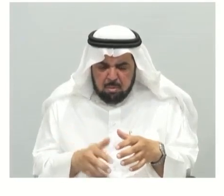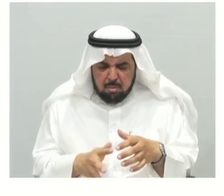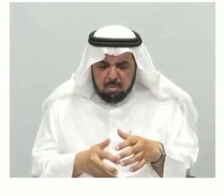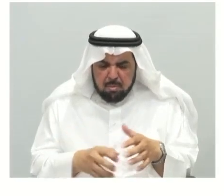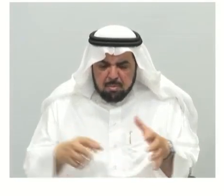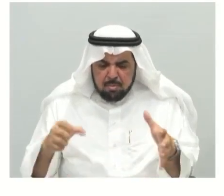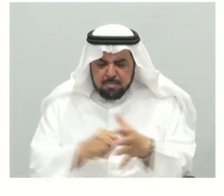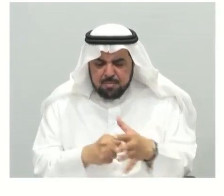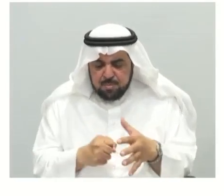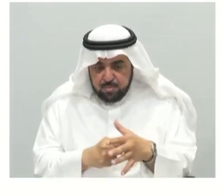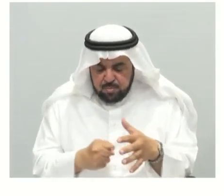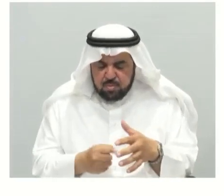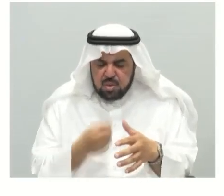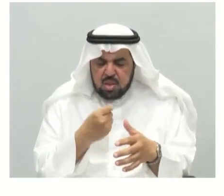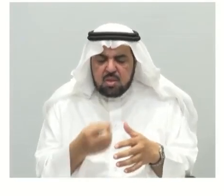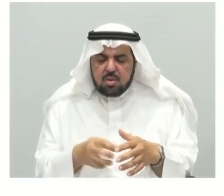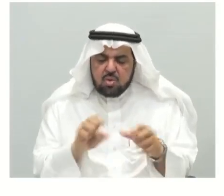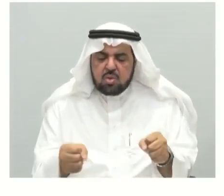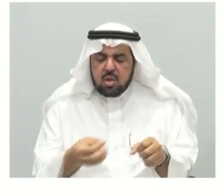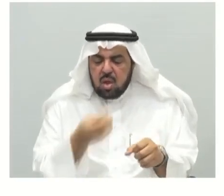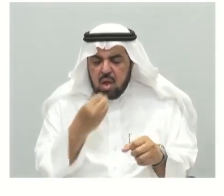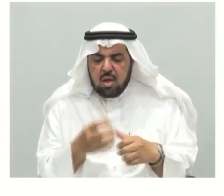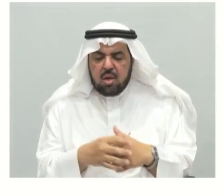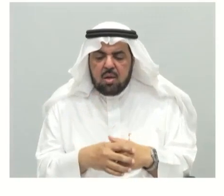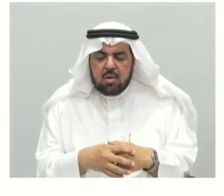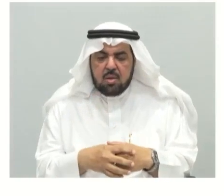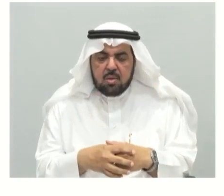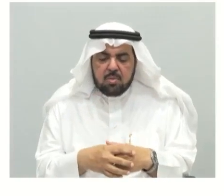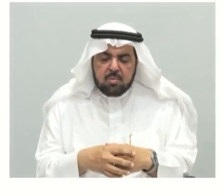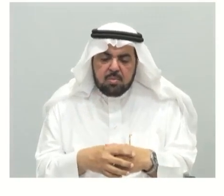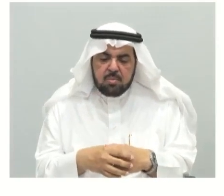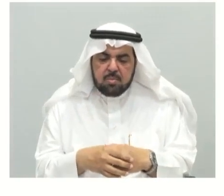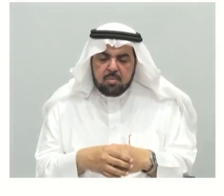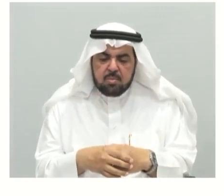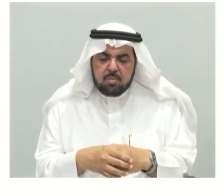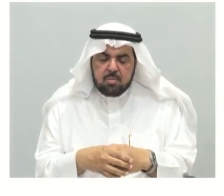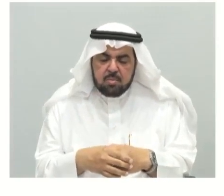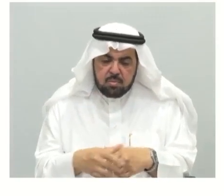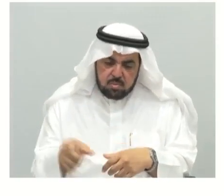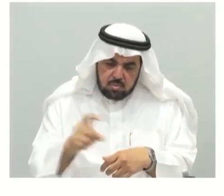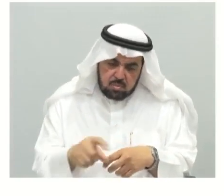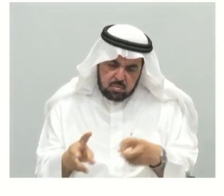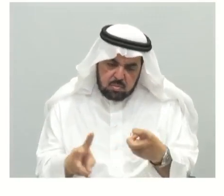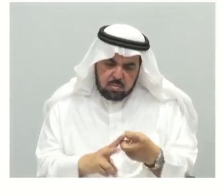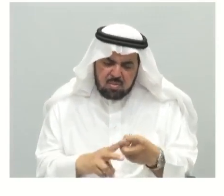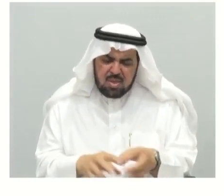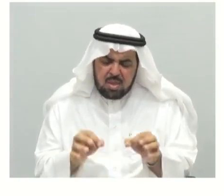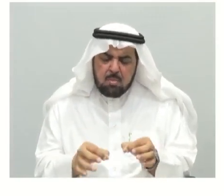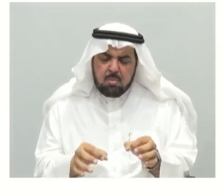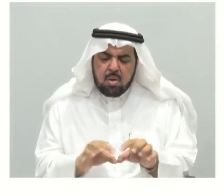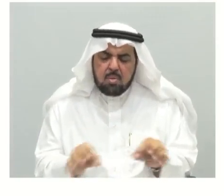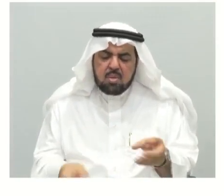او تشبهه بالنمل فانه يستطيع الحصول على الغذاء في السؤال الان صمم